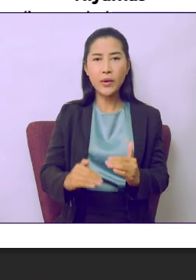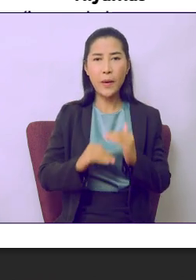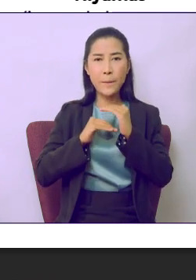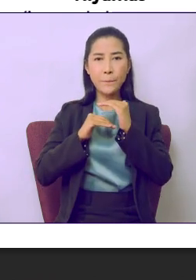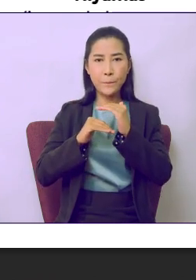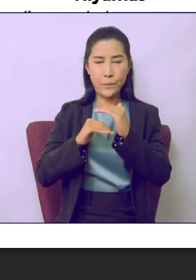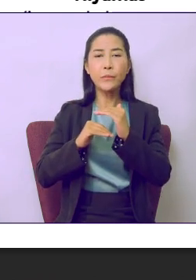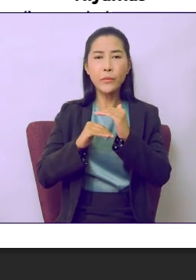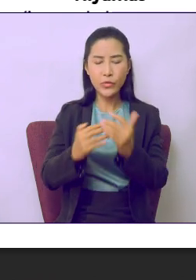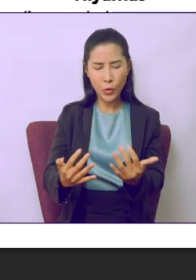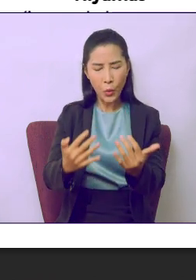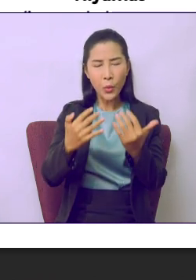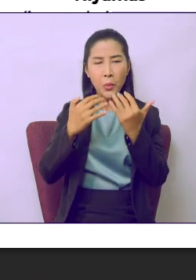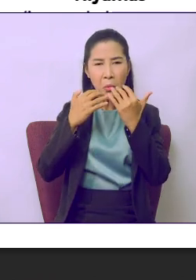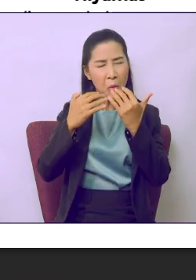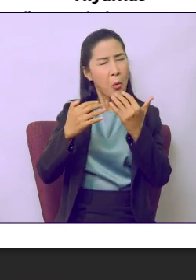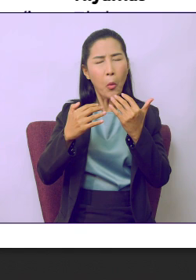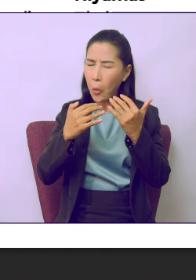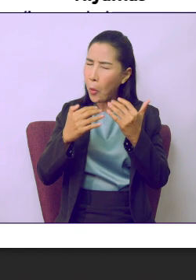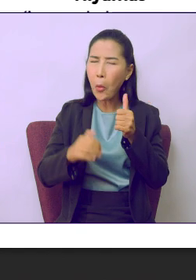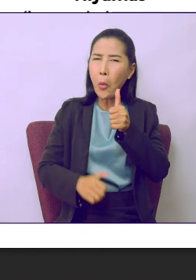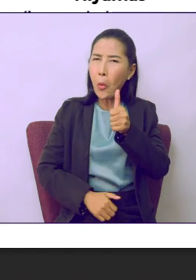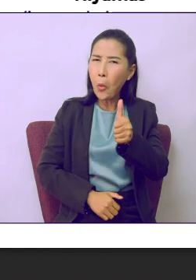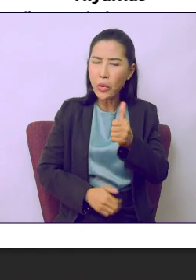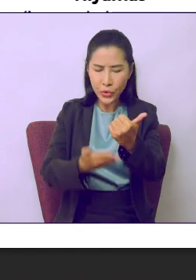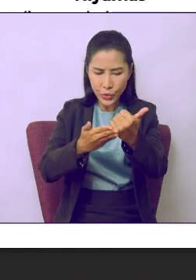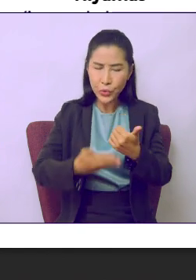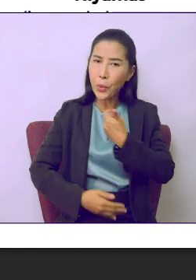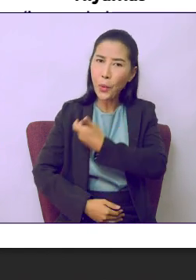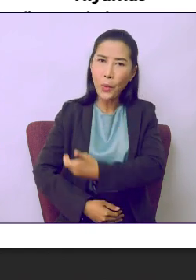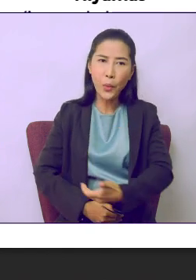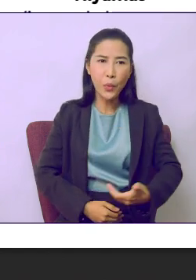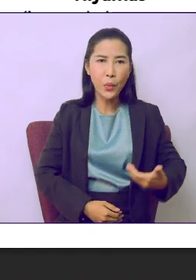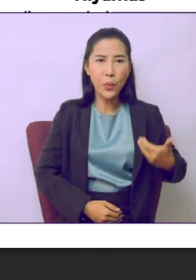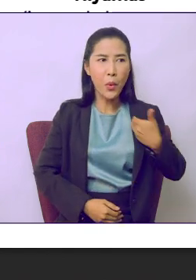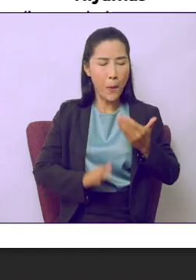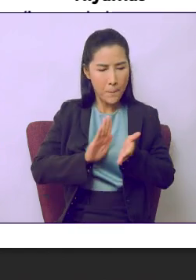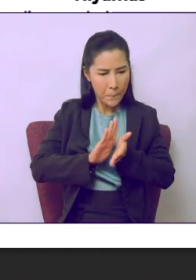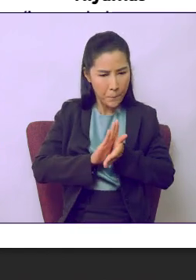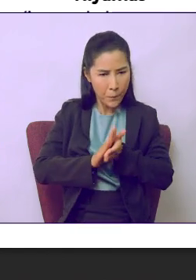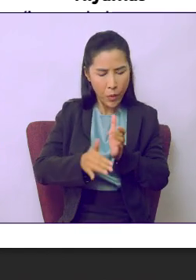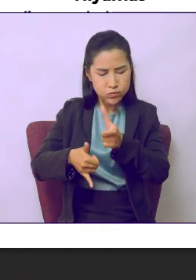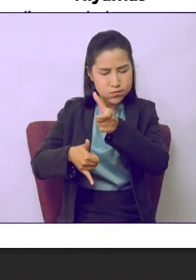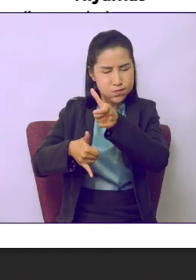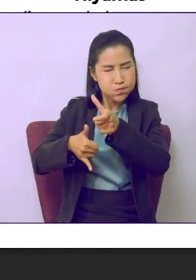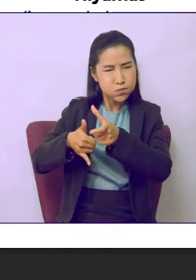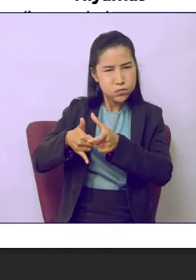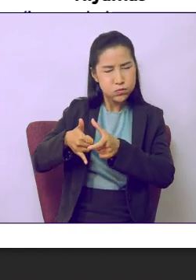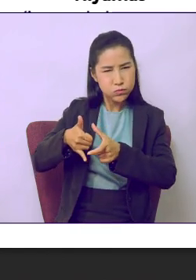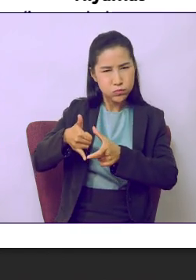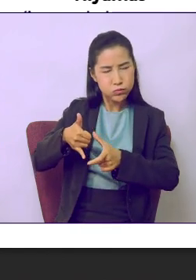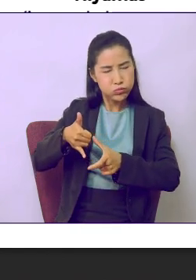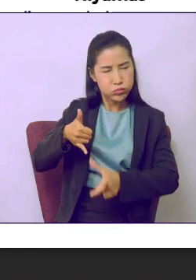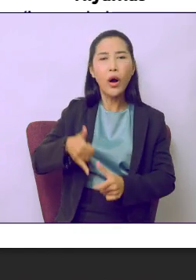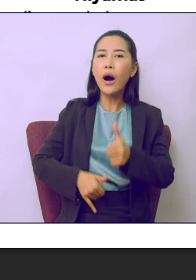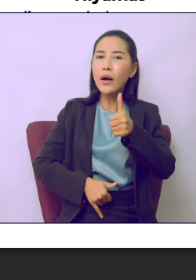หายใจนี่แหละนะครับเป็นสิ่งมหัศจรรย์เนาะที่จะช่วยให้ร่างกายของเราเนี่ยนะครับปรับสมดุลในร่างกายได้ดีที่สุด